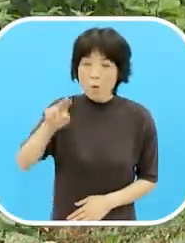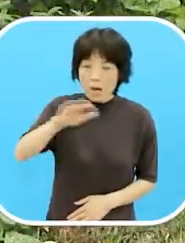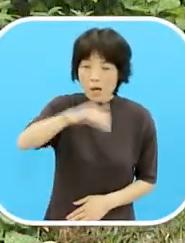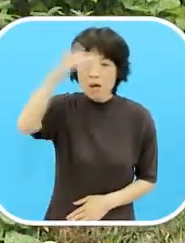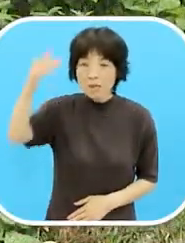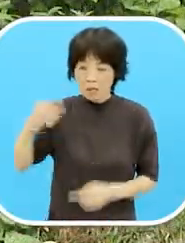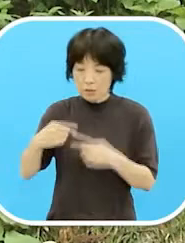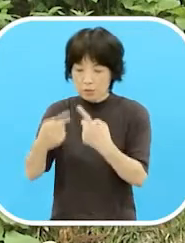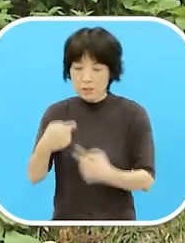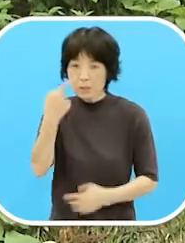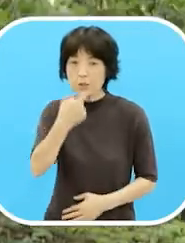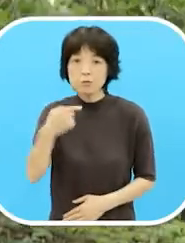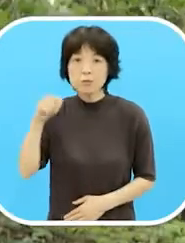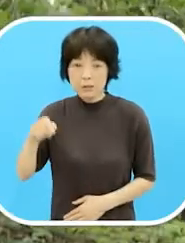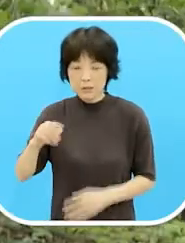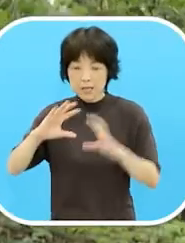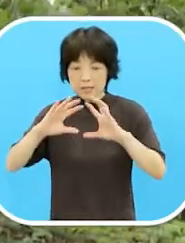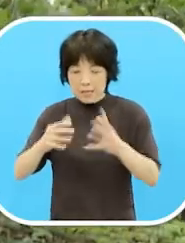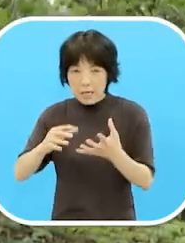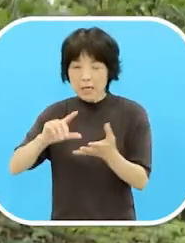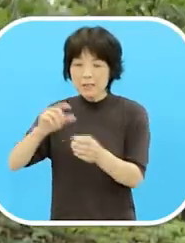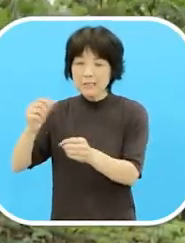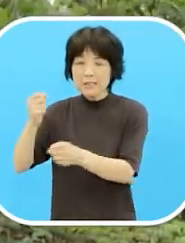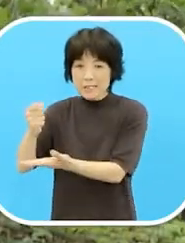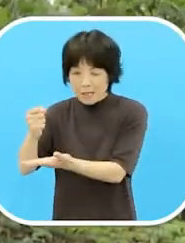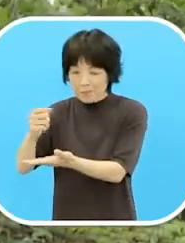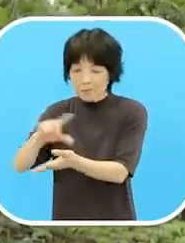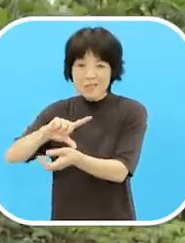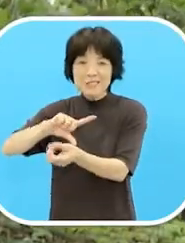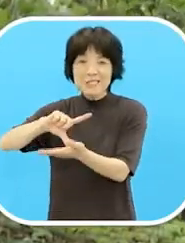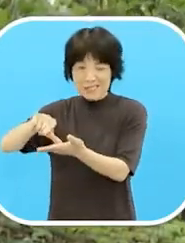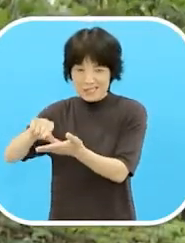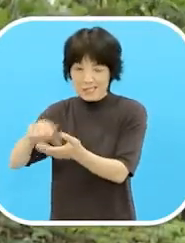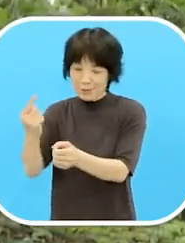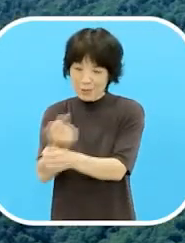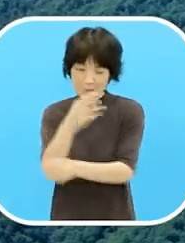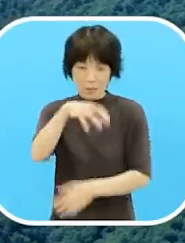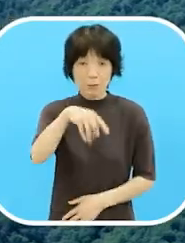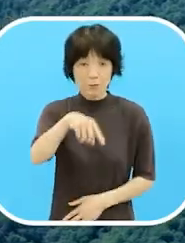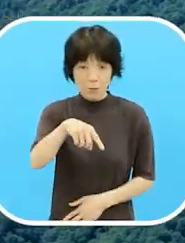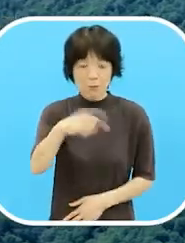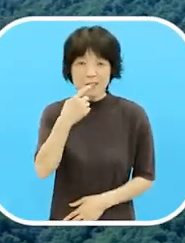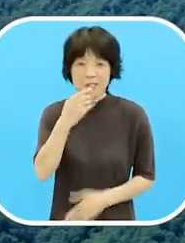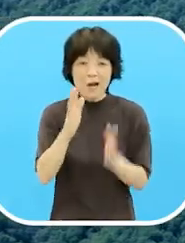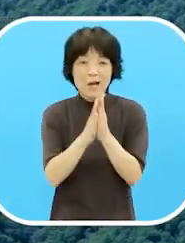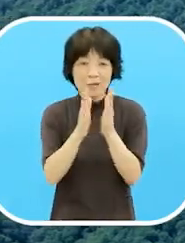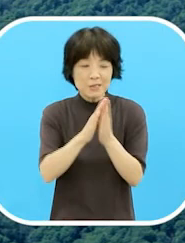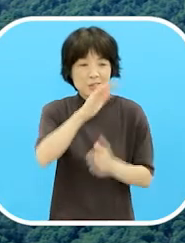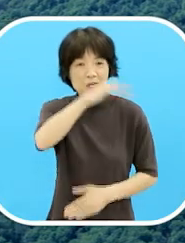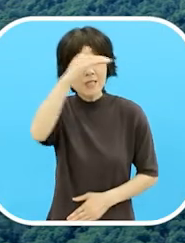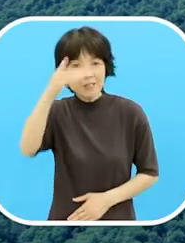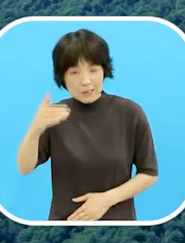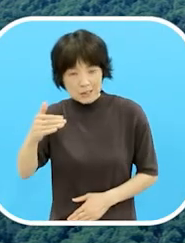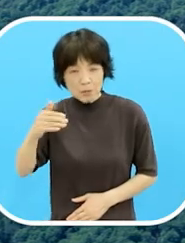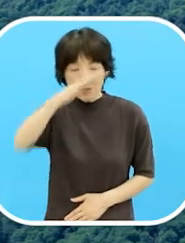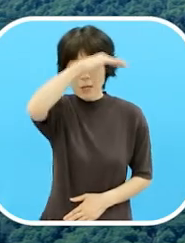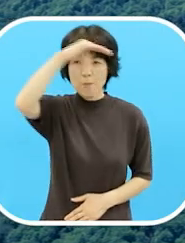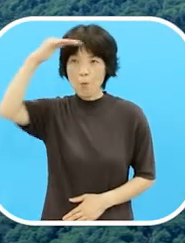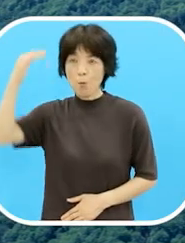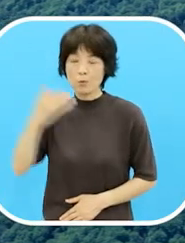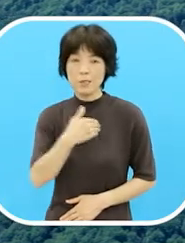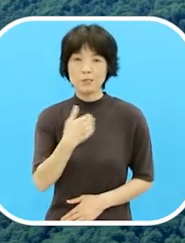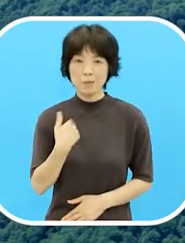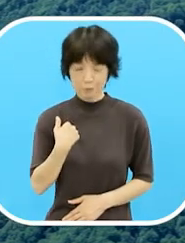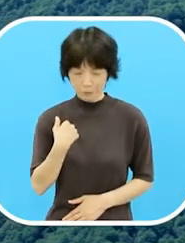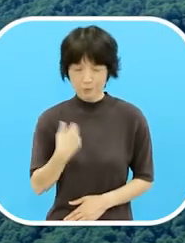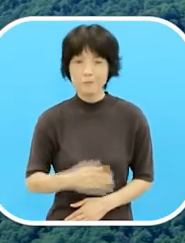の登山口になりますけど、世界遺産地域からちょっと外れてますけど、白神山地がね、全部展望できる